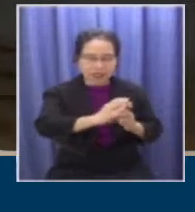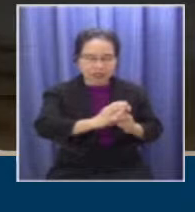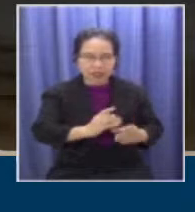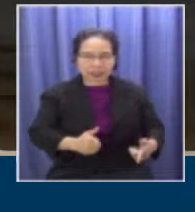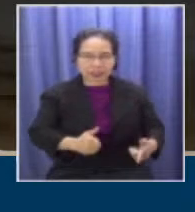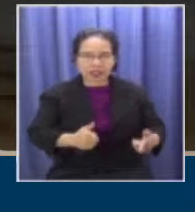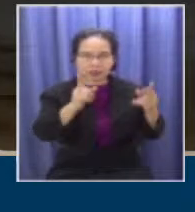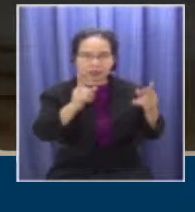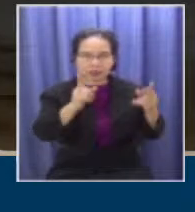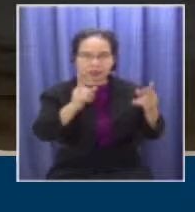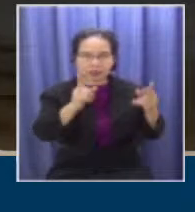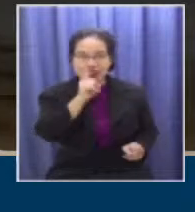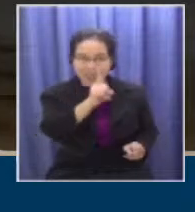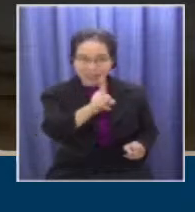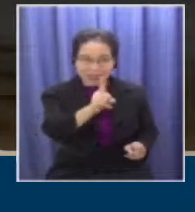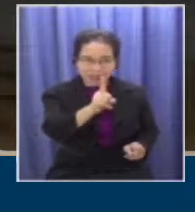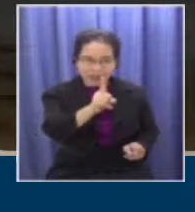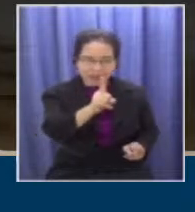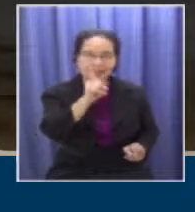na